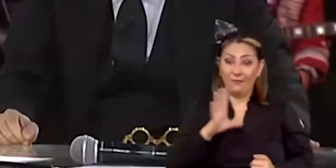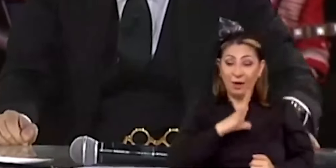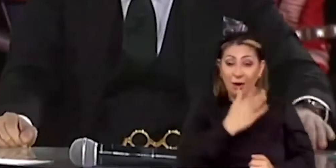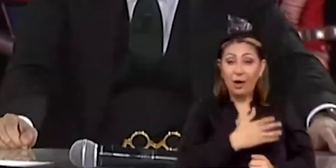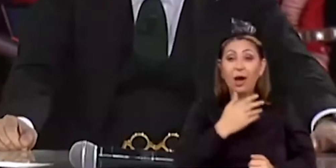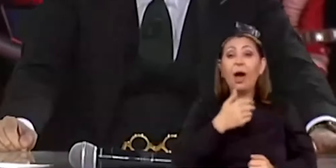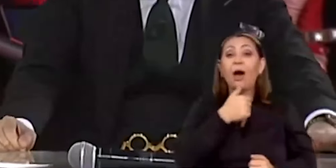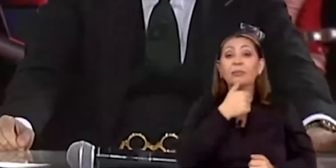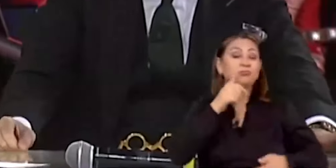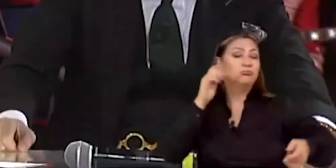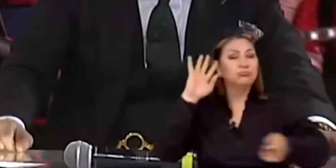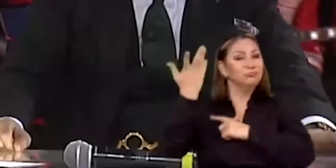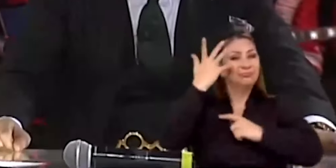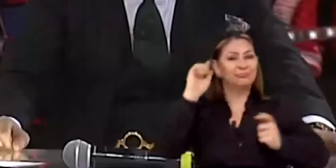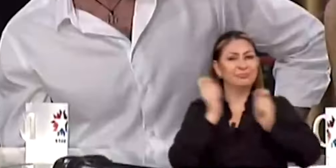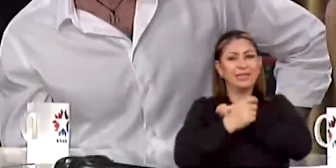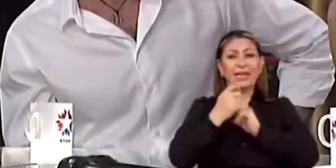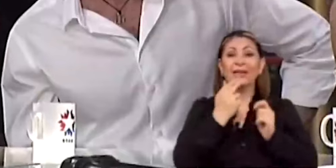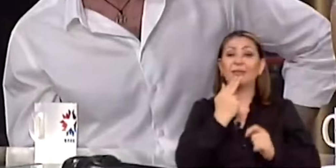Vallahi adam kadın olmuş.